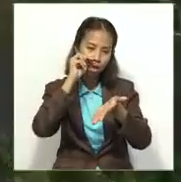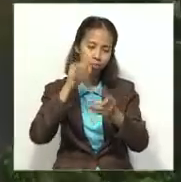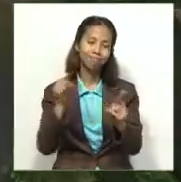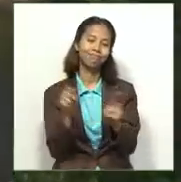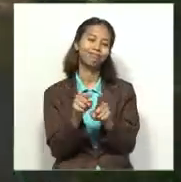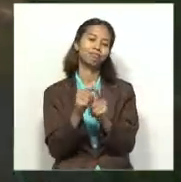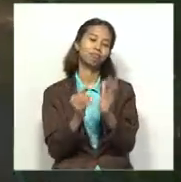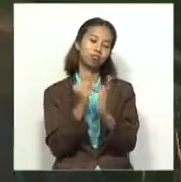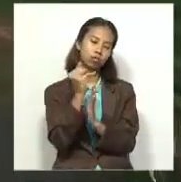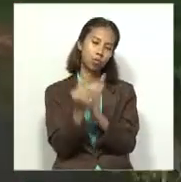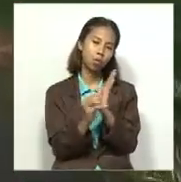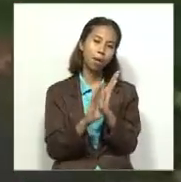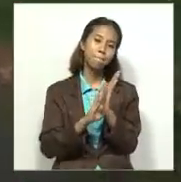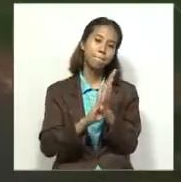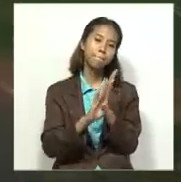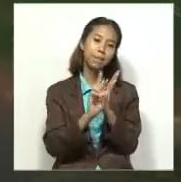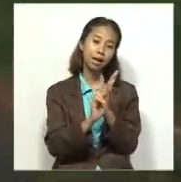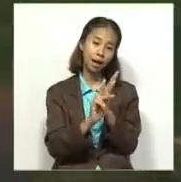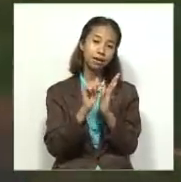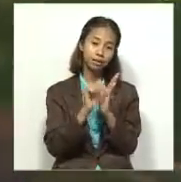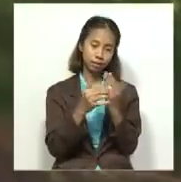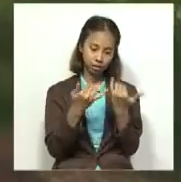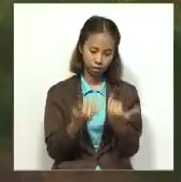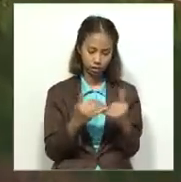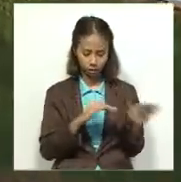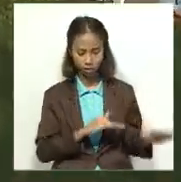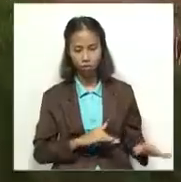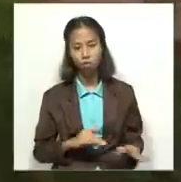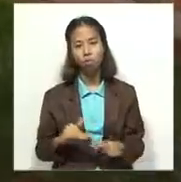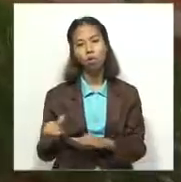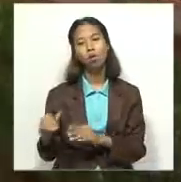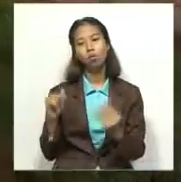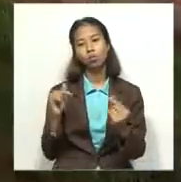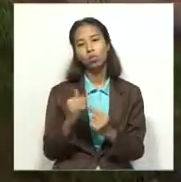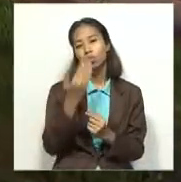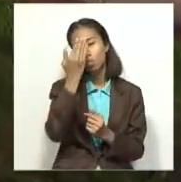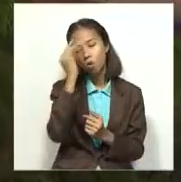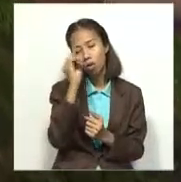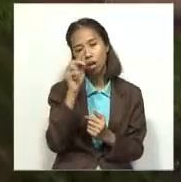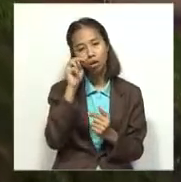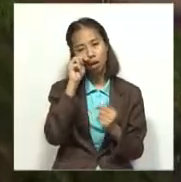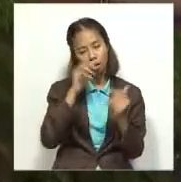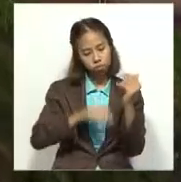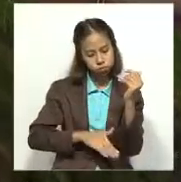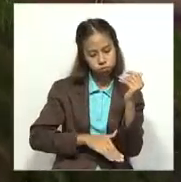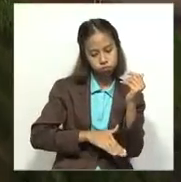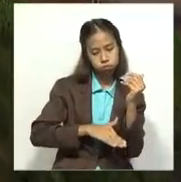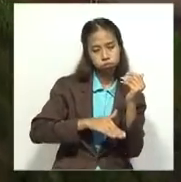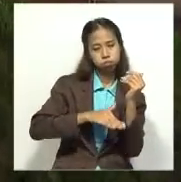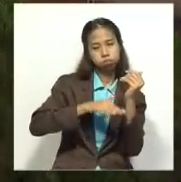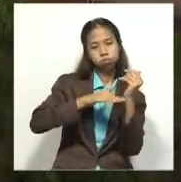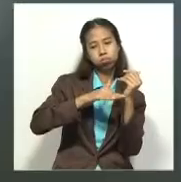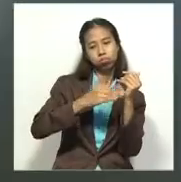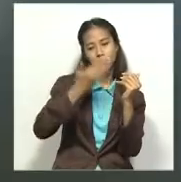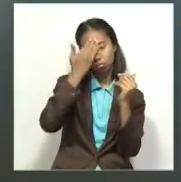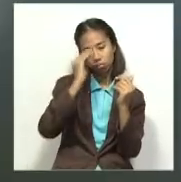กาฬค่ะที่ได้มีการสั่งเตรียมรับมือพร้อมระดับน้ำในแม่น้ำโขงพุ่งสูงขึ้นอย่างรวดเร็วนะคะหลังจาก